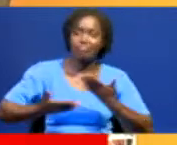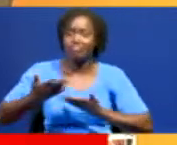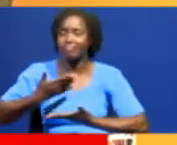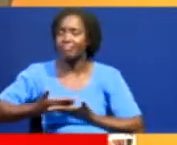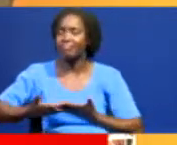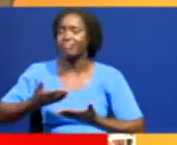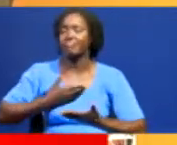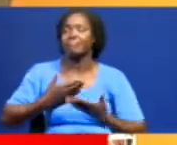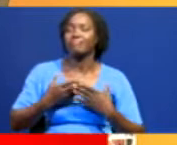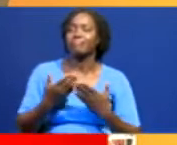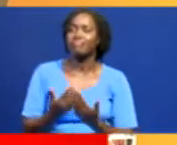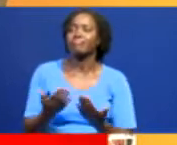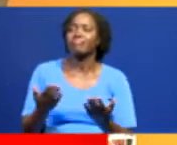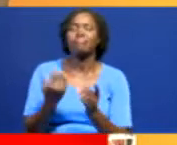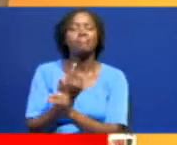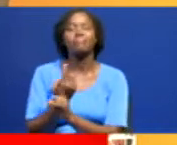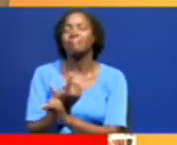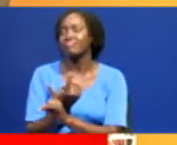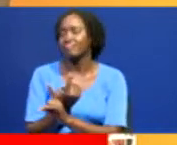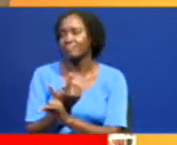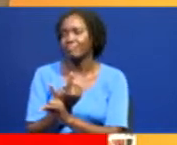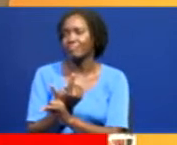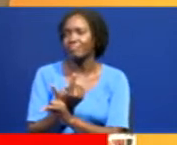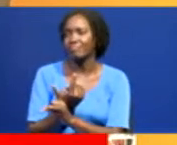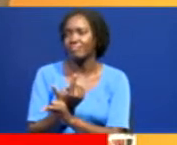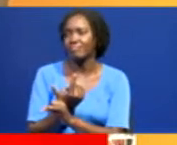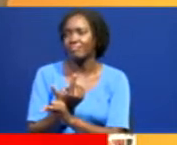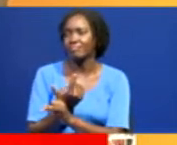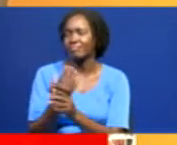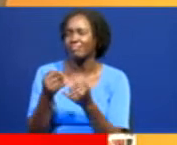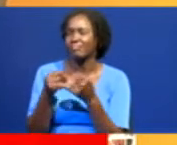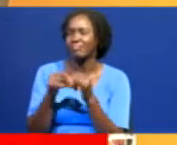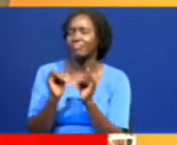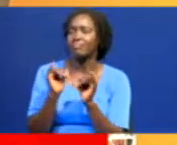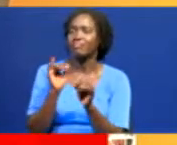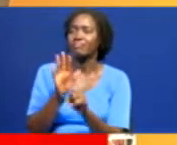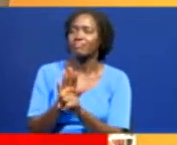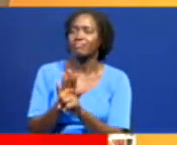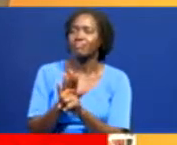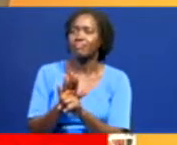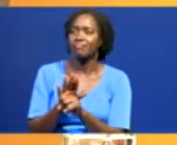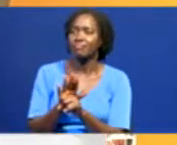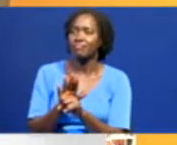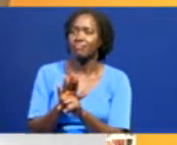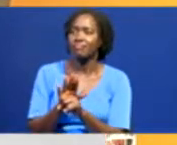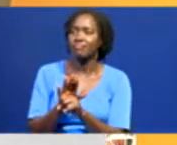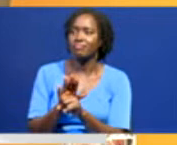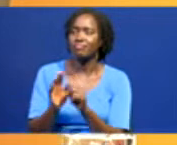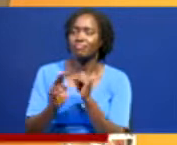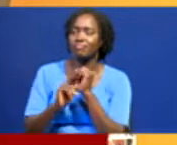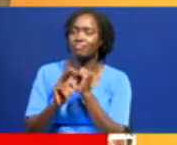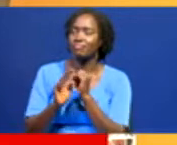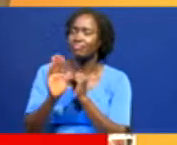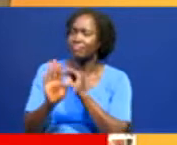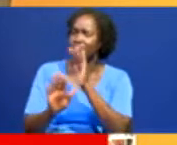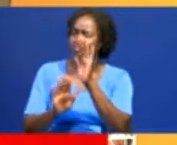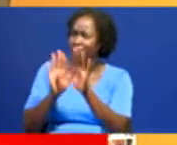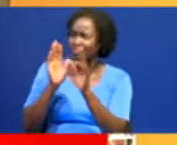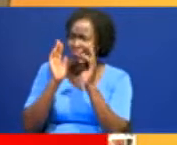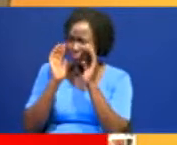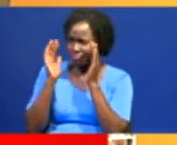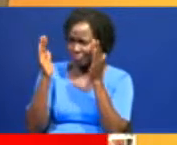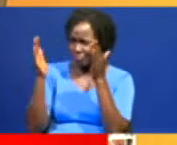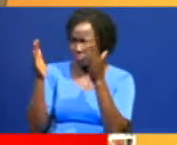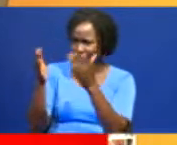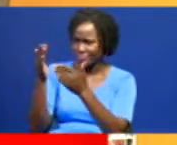yao tofauti tofauti. Naam. Ya, nimejaribu sana katika kongamano moja ambayo ilikuwa Kirinyaga. Nimejaribu sana kuangalia